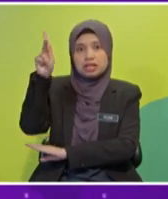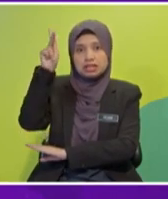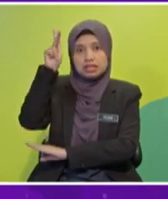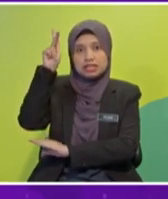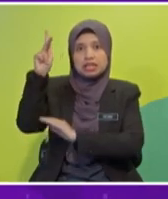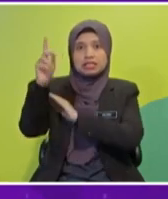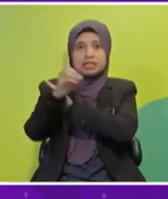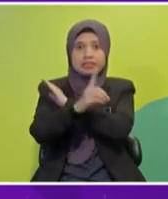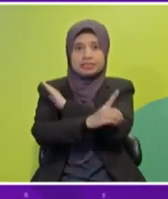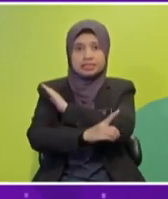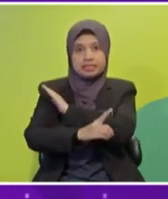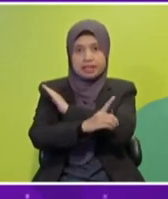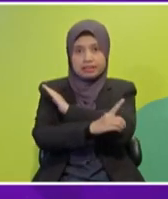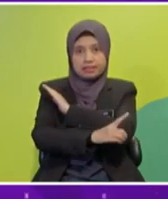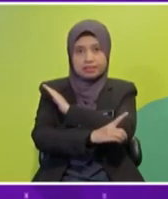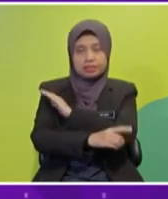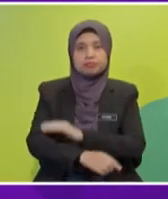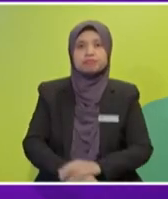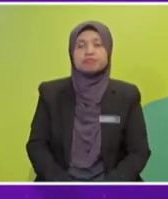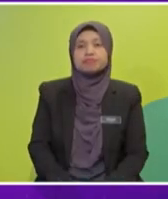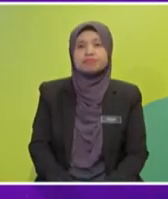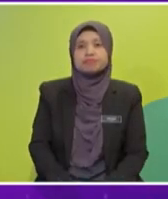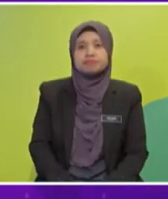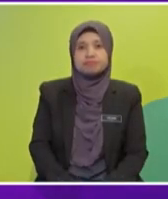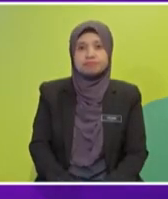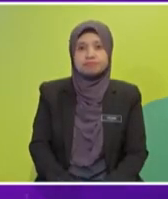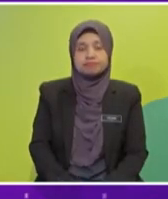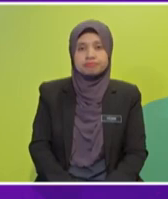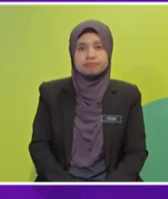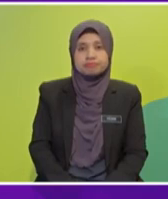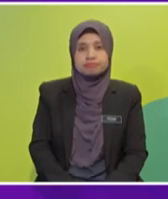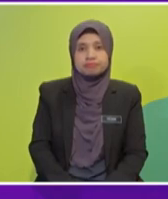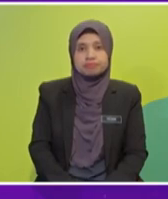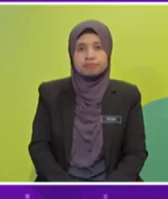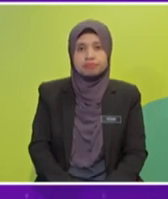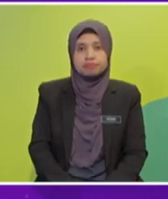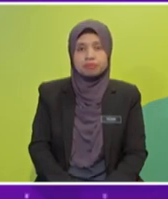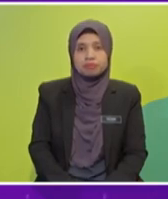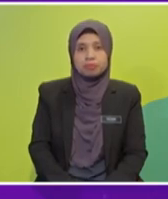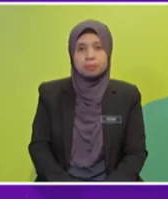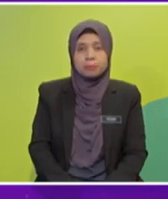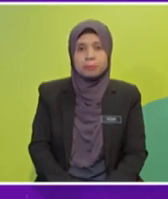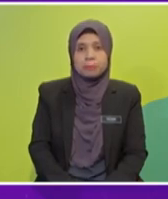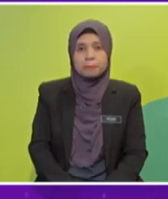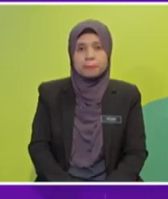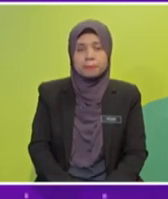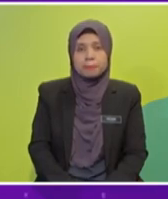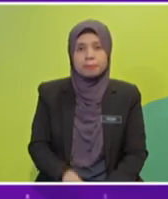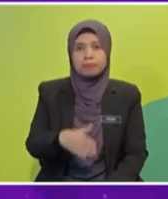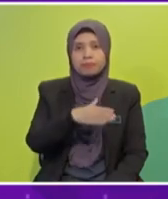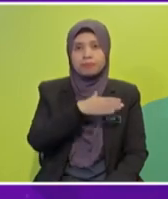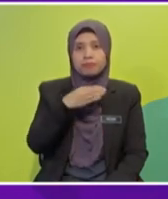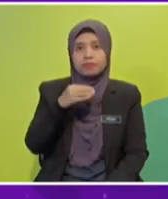Dani. Ustazah panggil Dani. Sihat? Sihat. Okey, sihat alhamdulillah. Okey, dan